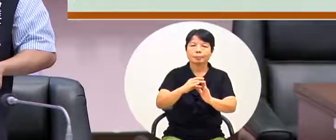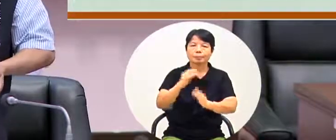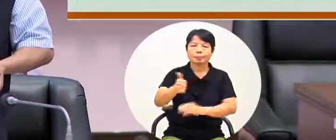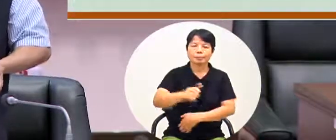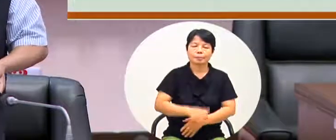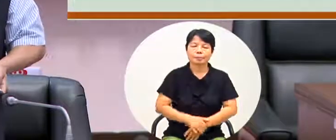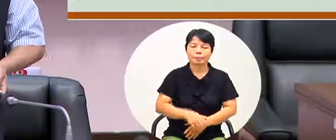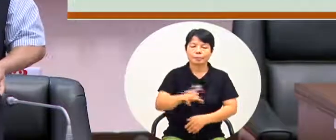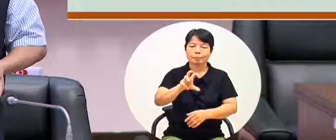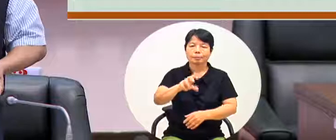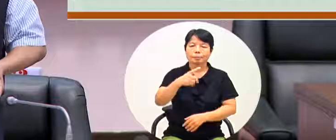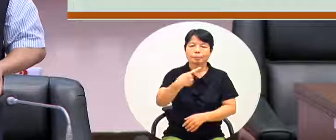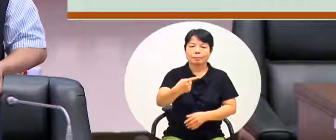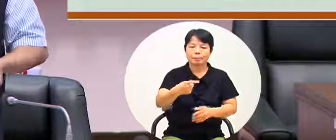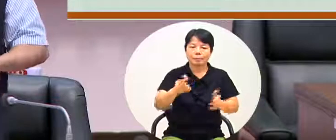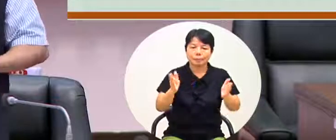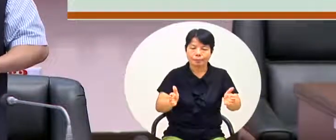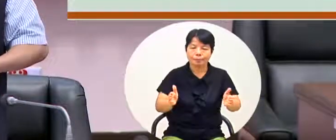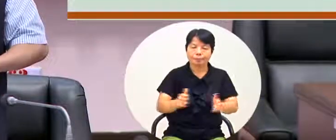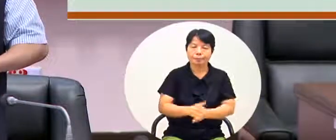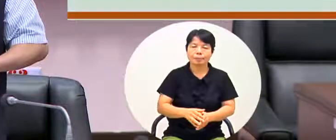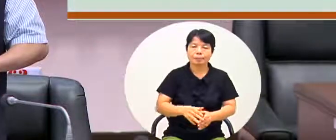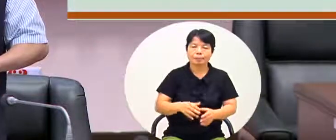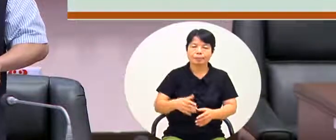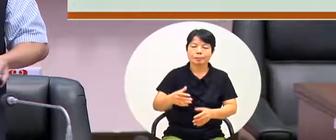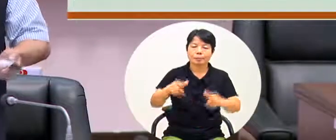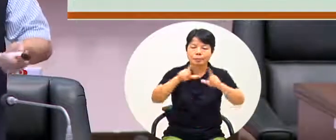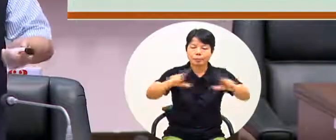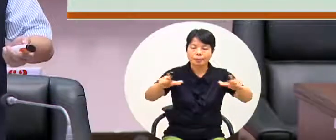眷村大寮眷村的这块啊。